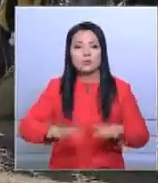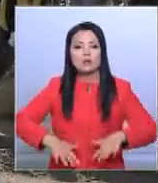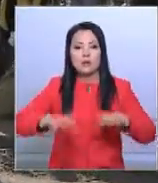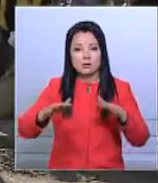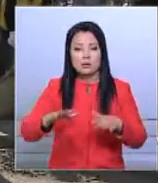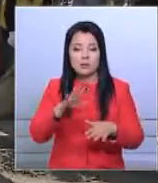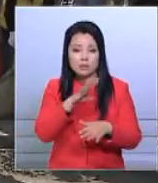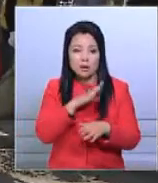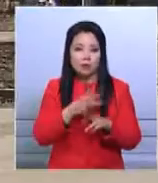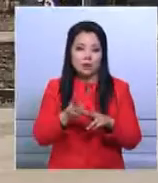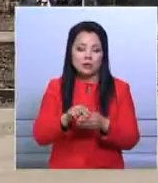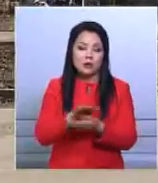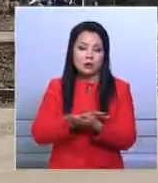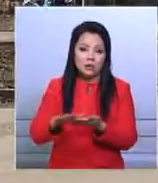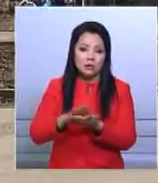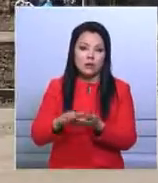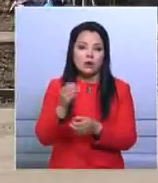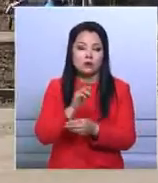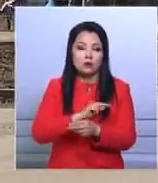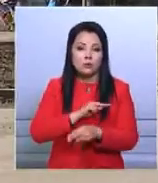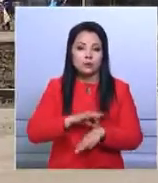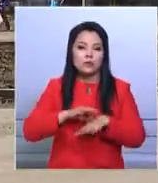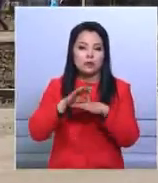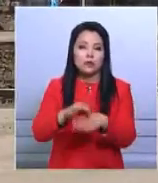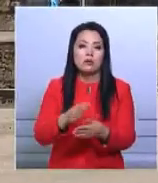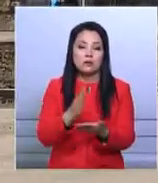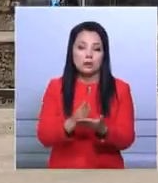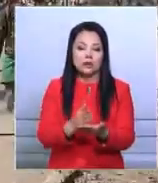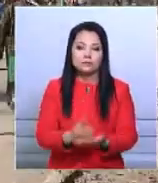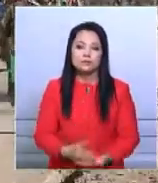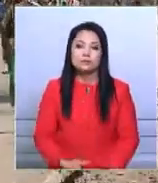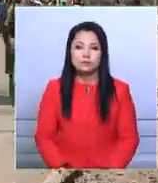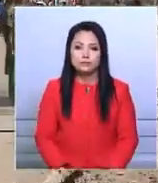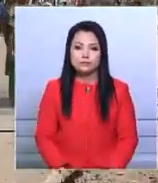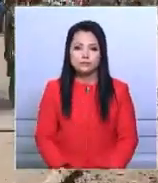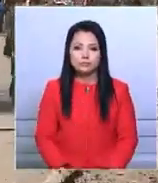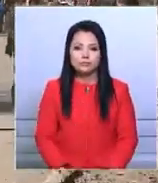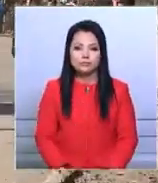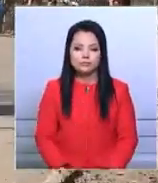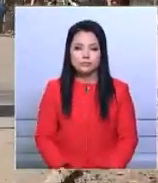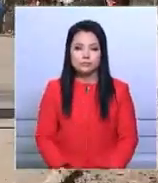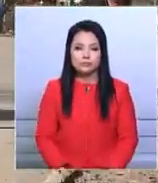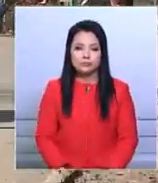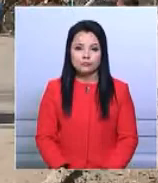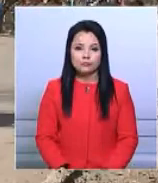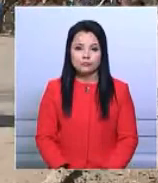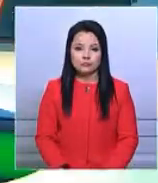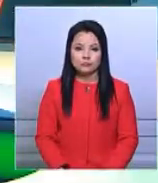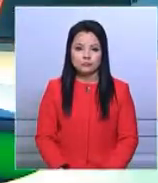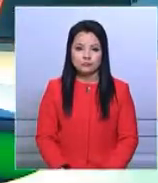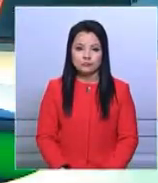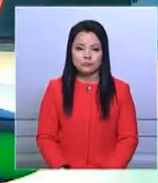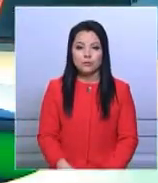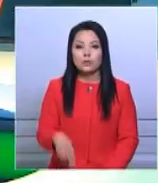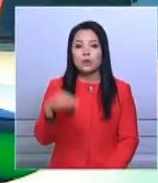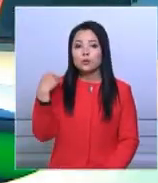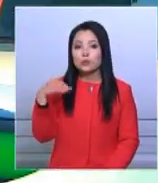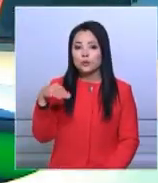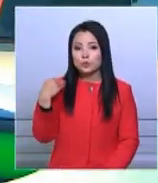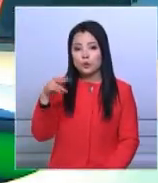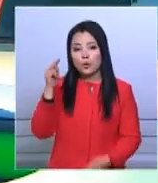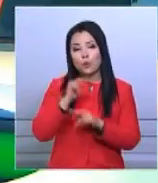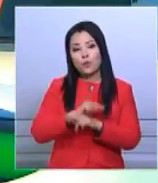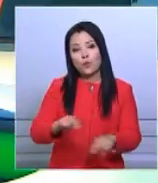сол маңайда тазалық жұмыстары жасалуда. Дамир Берікұлы, Анатолий Полянный, Ақмола облысынан 24 кезет.